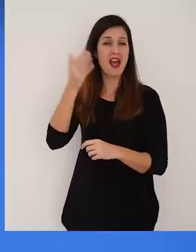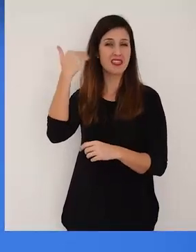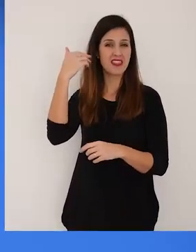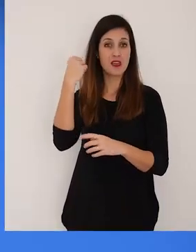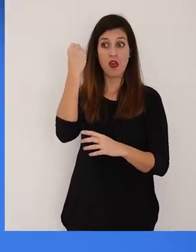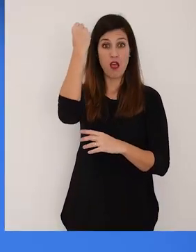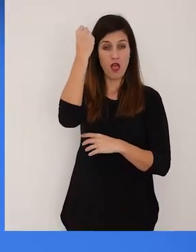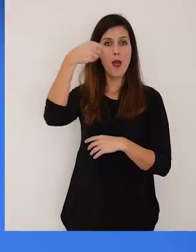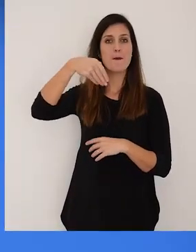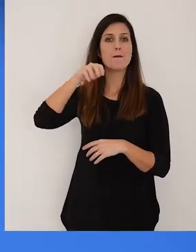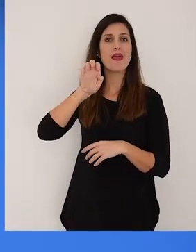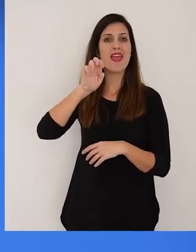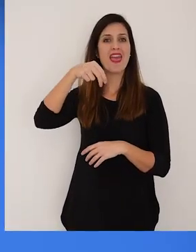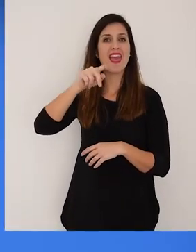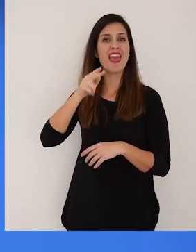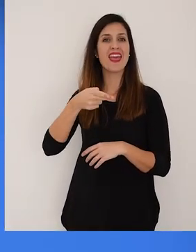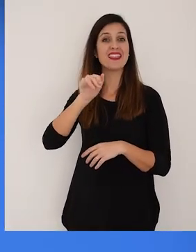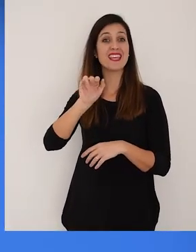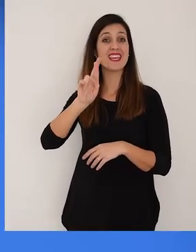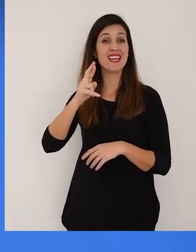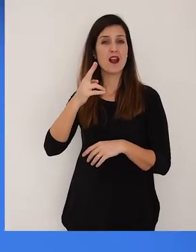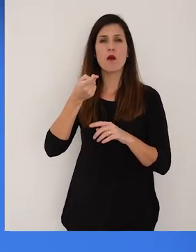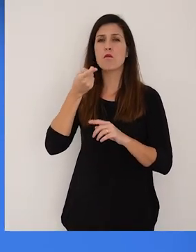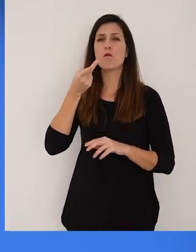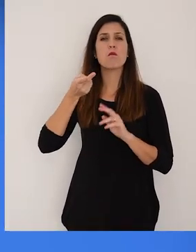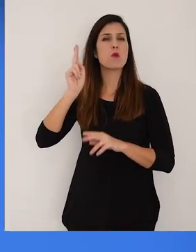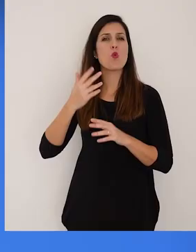architetture megalitiche più alte della provincia di Lecce.